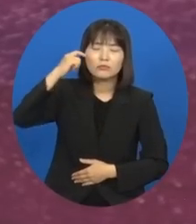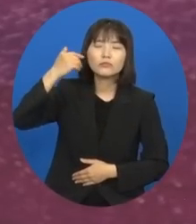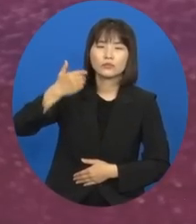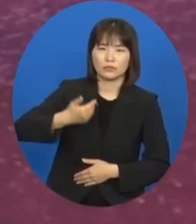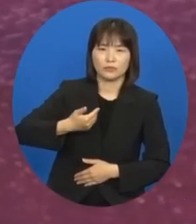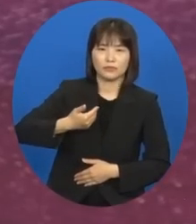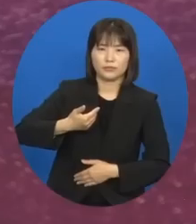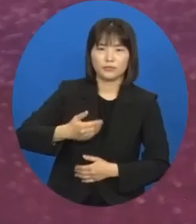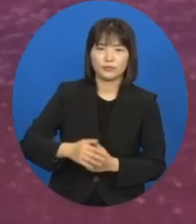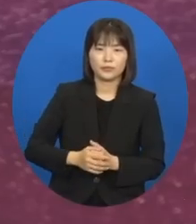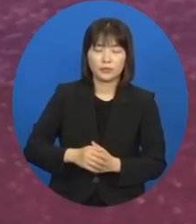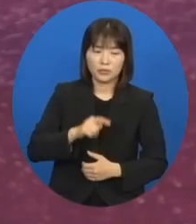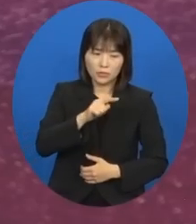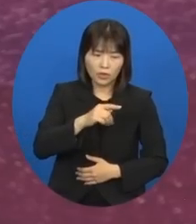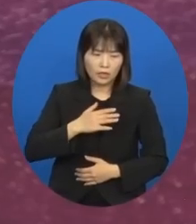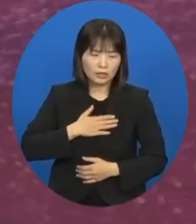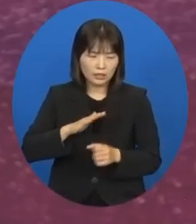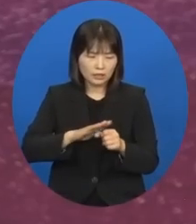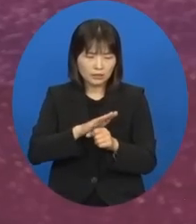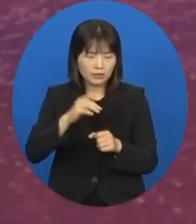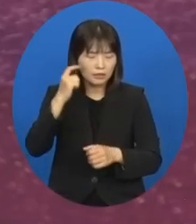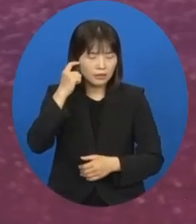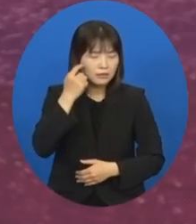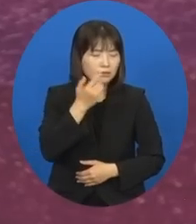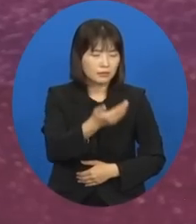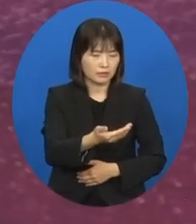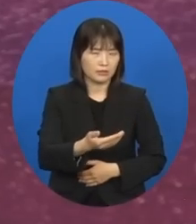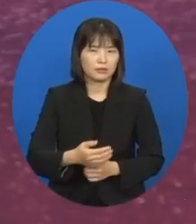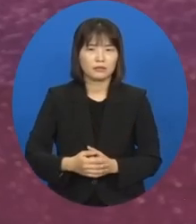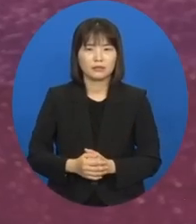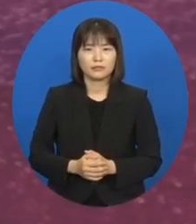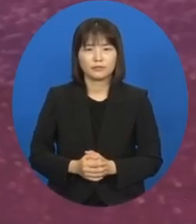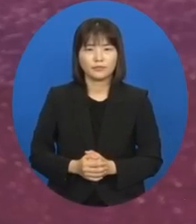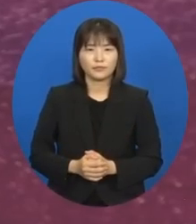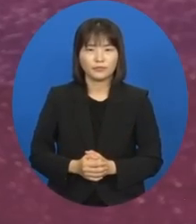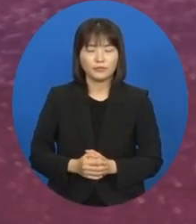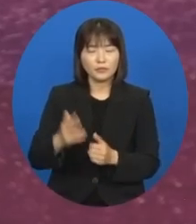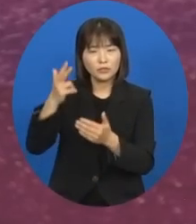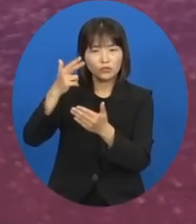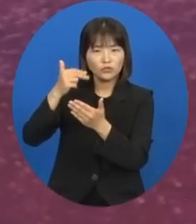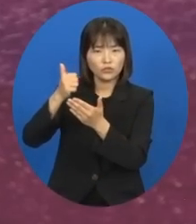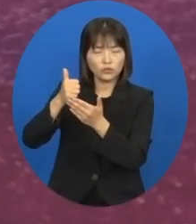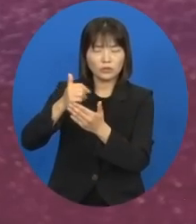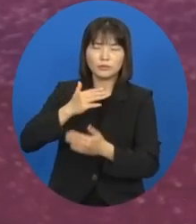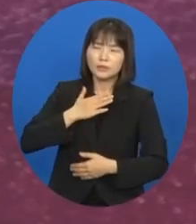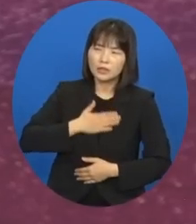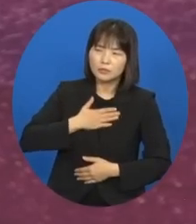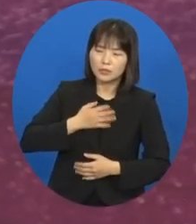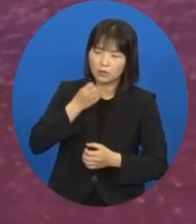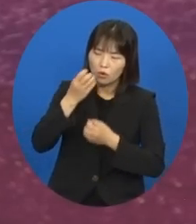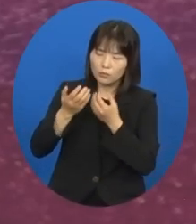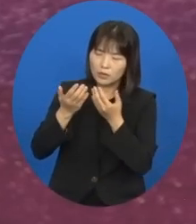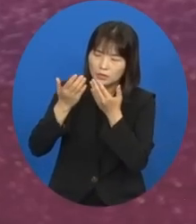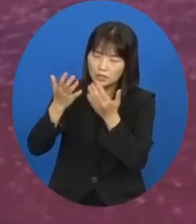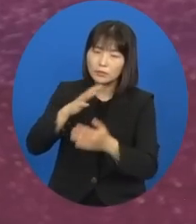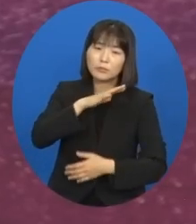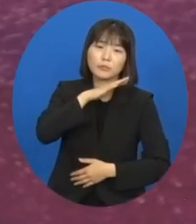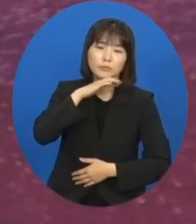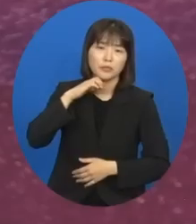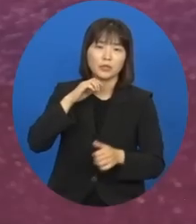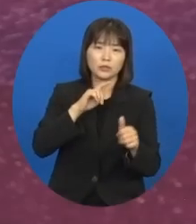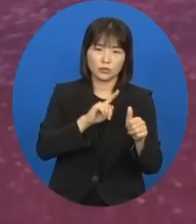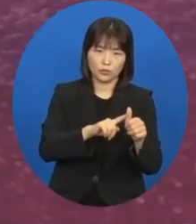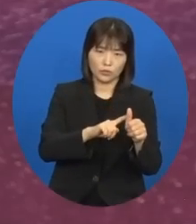믿어집니다 네가 나를 사랑하느냐 주님이 아시나이다 고백했던 베드로에게